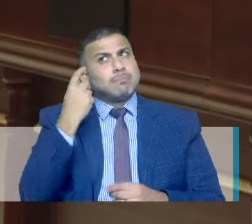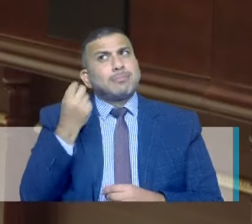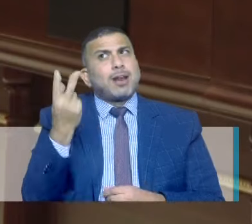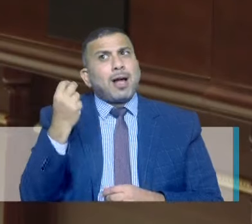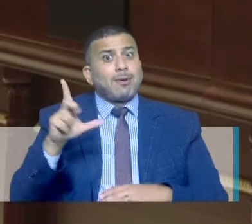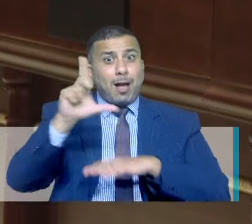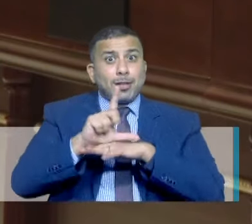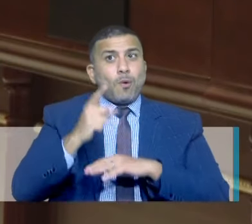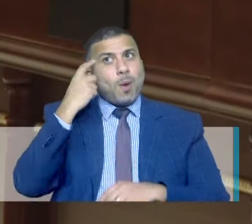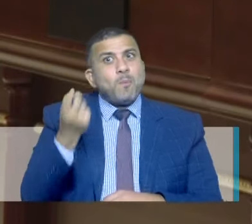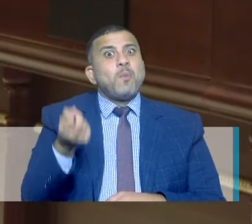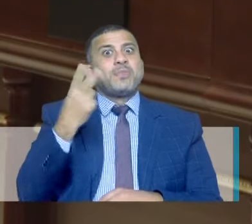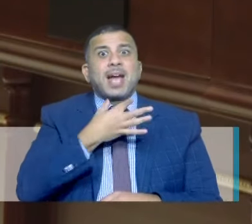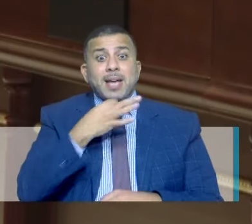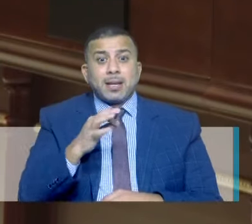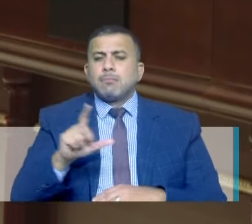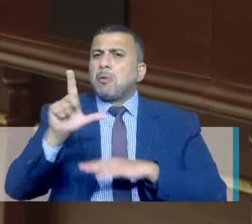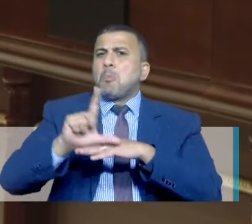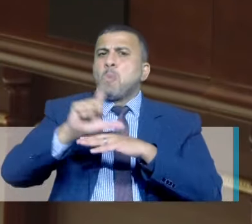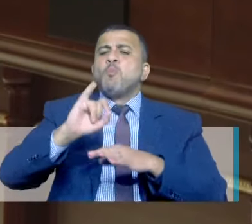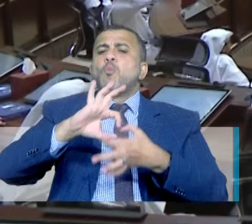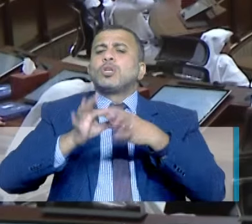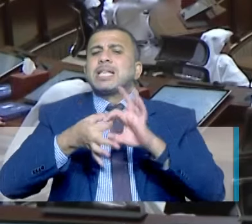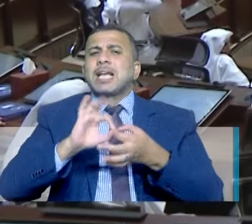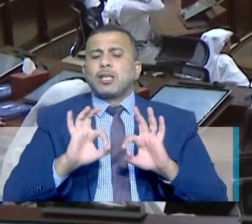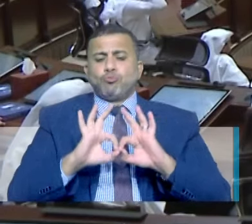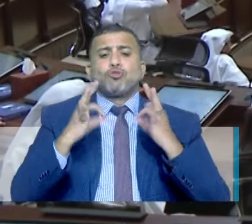والمبتكرين، وعدد من قيادات المؤسسات